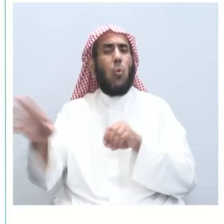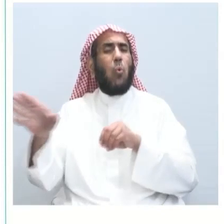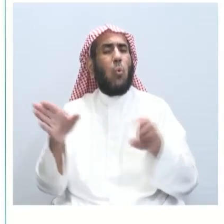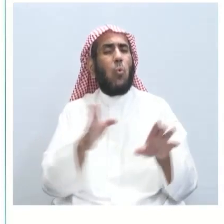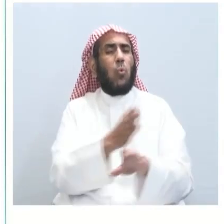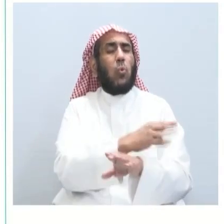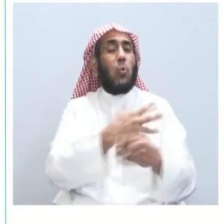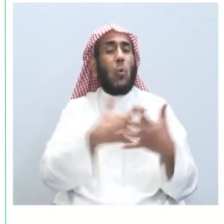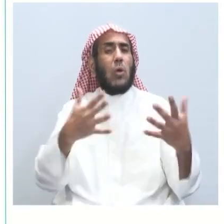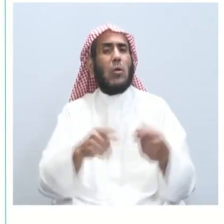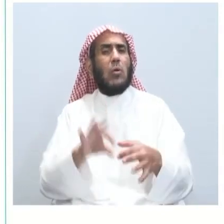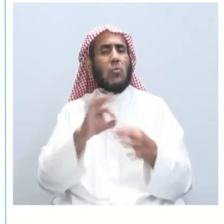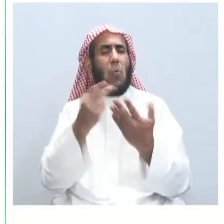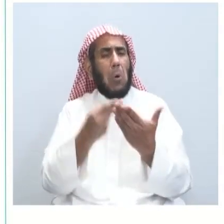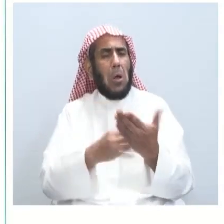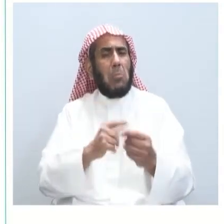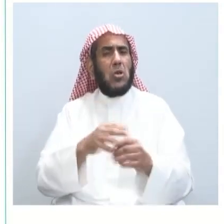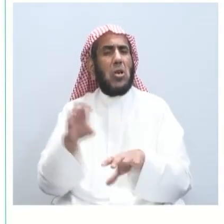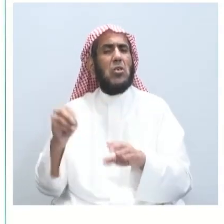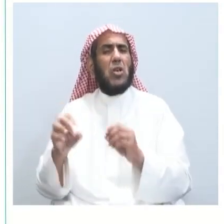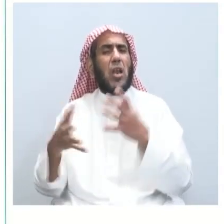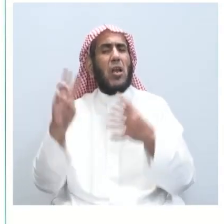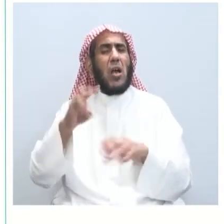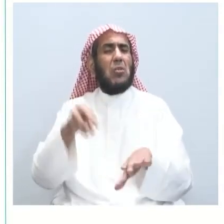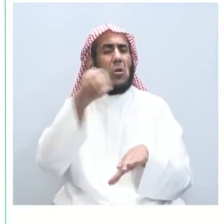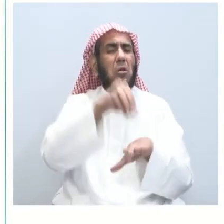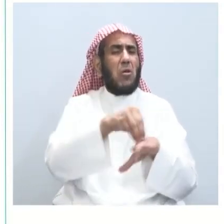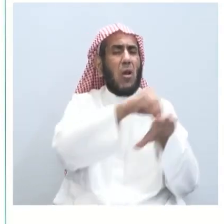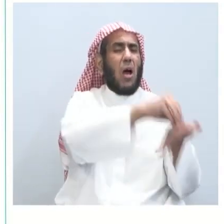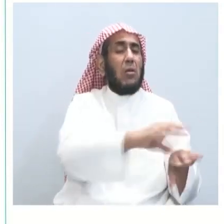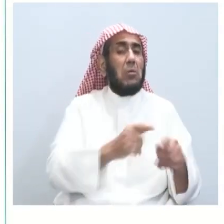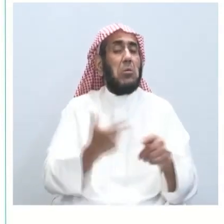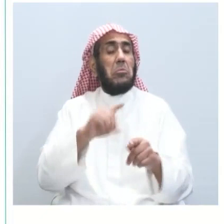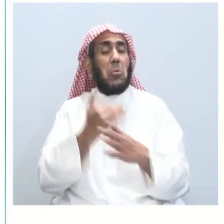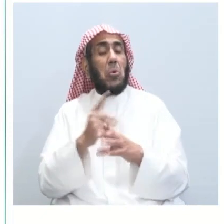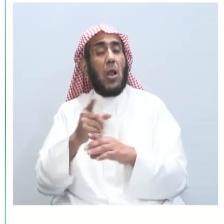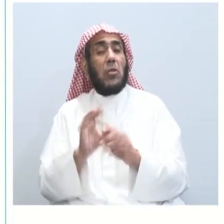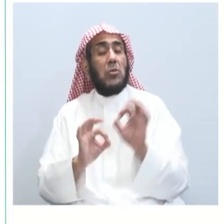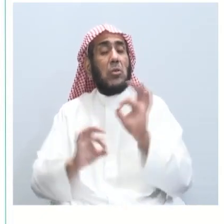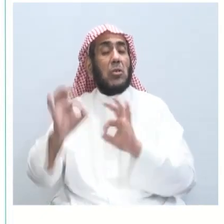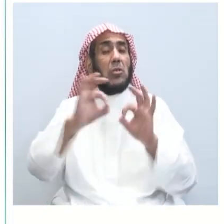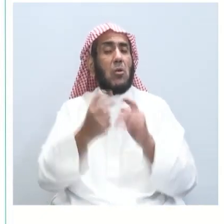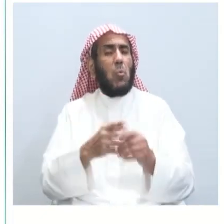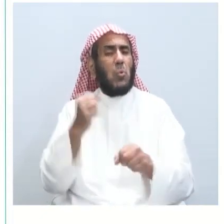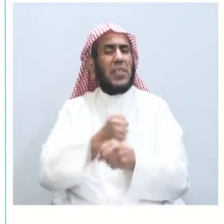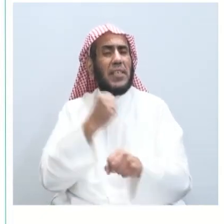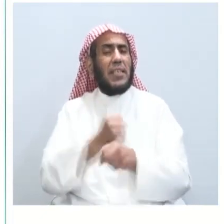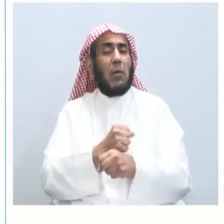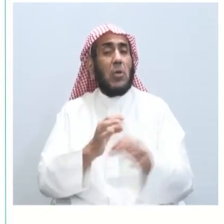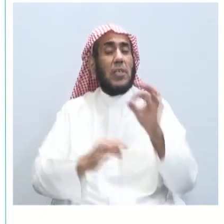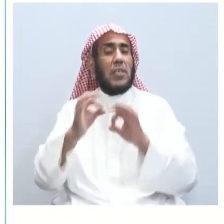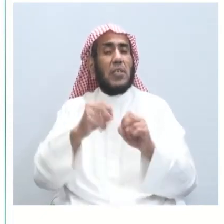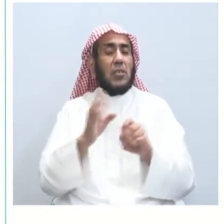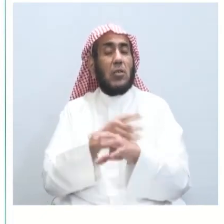مثلا اتفاقيات مع شركات النقل وغيرها ان تلجا الى هذه الاستراتيجيه واستخدام استراتيجيه